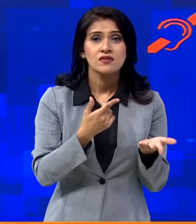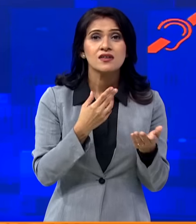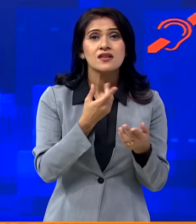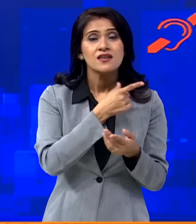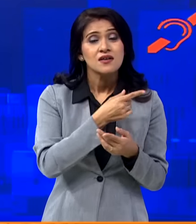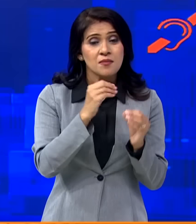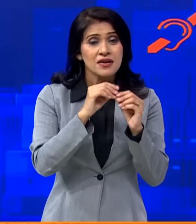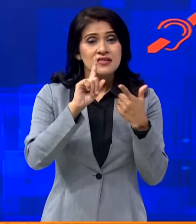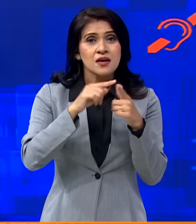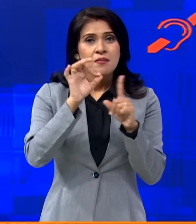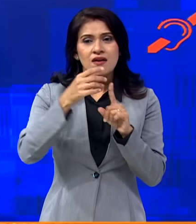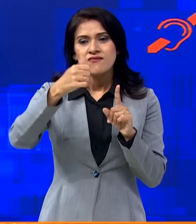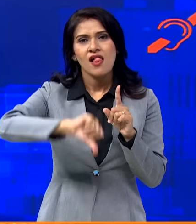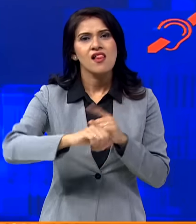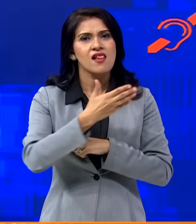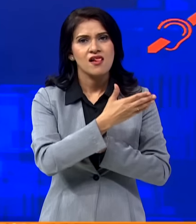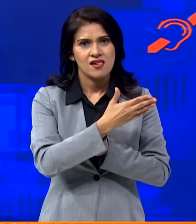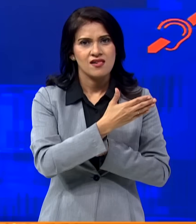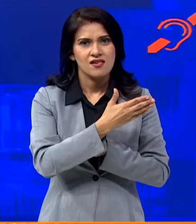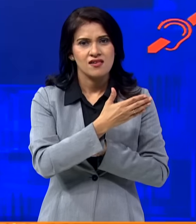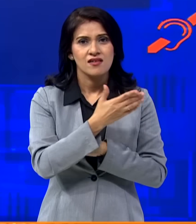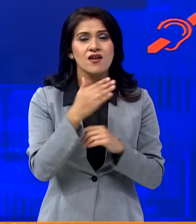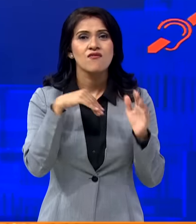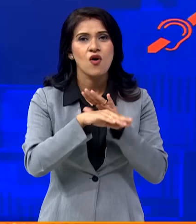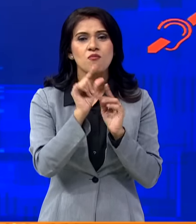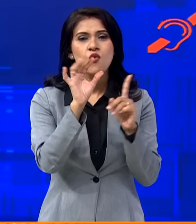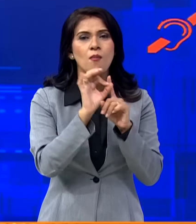हारी है सनातन नहीं हारा